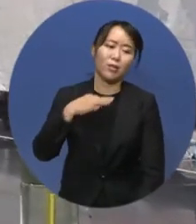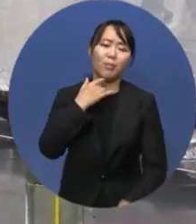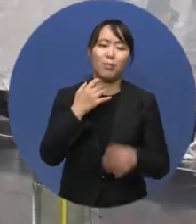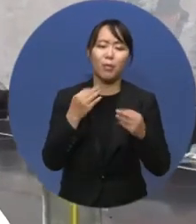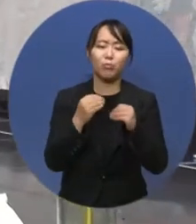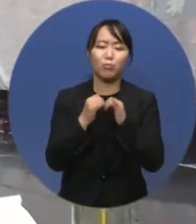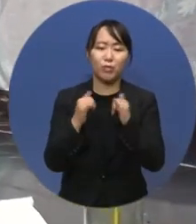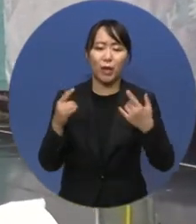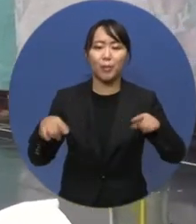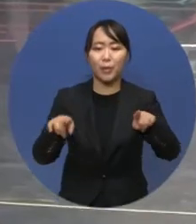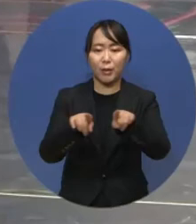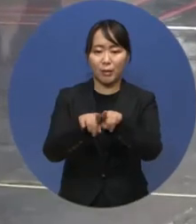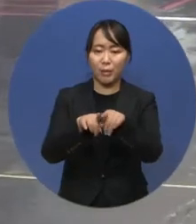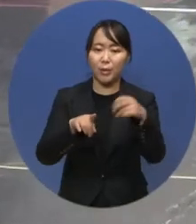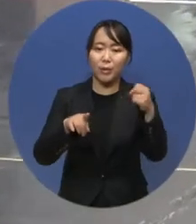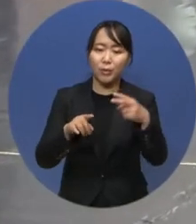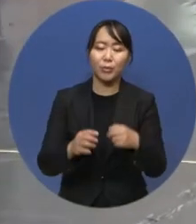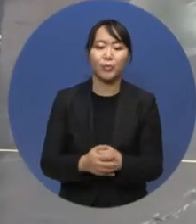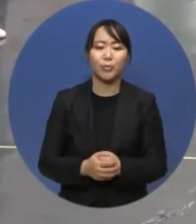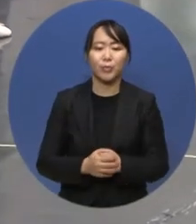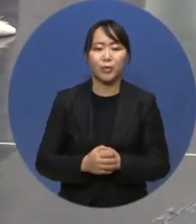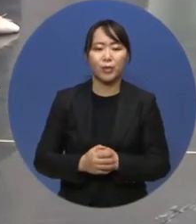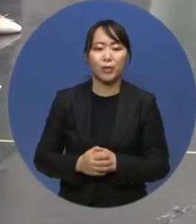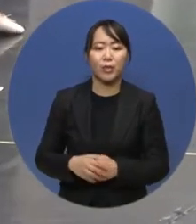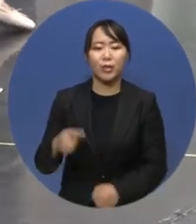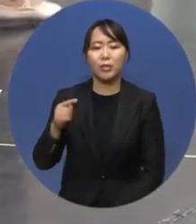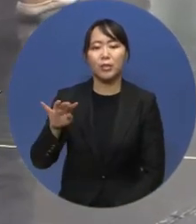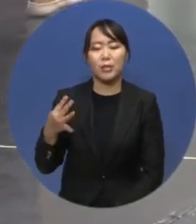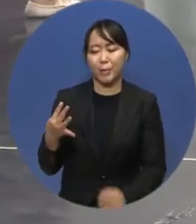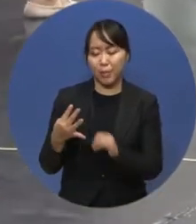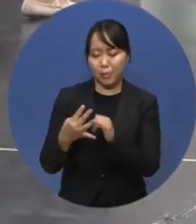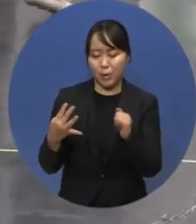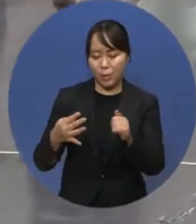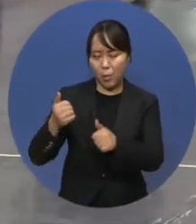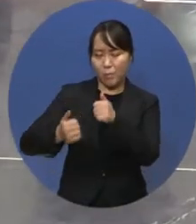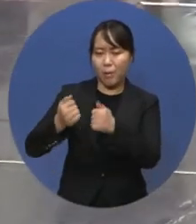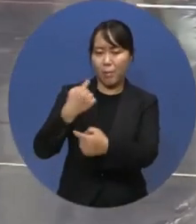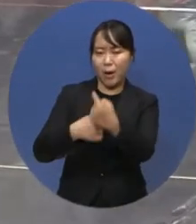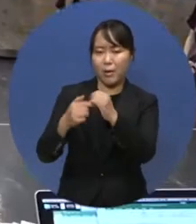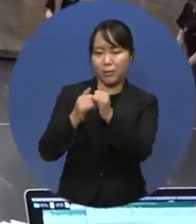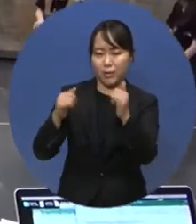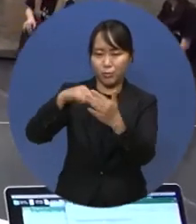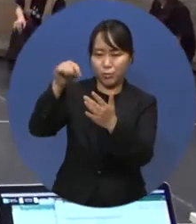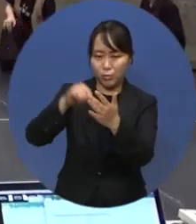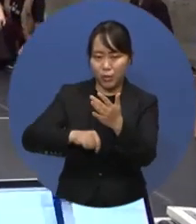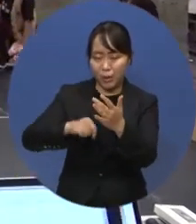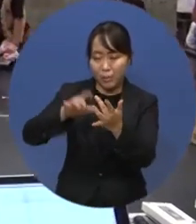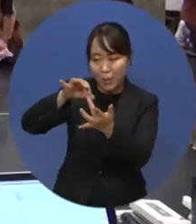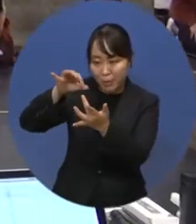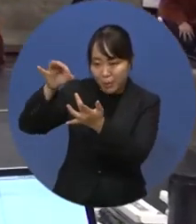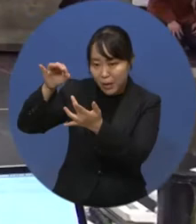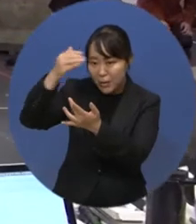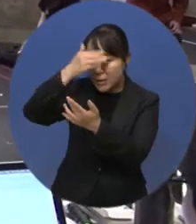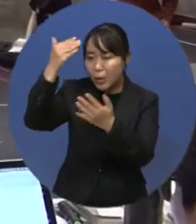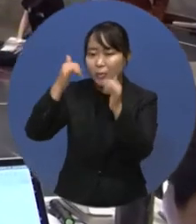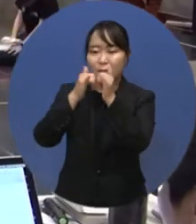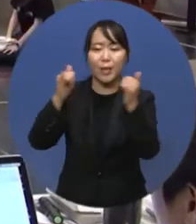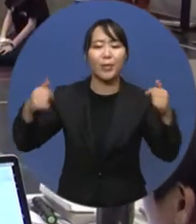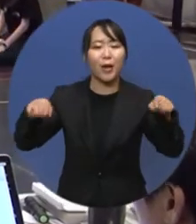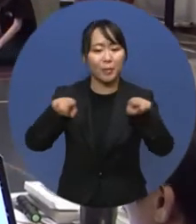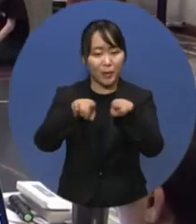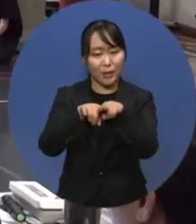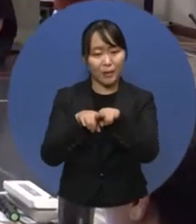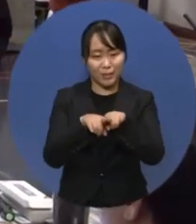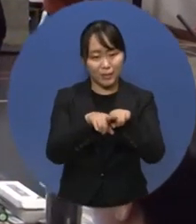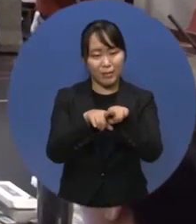보여주는 품격 있는 무대와 1,400여 명의 오디션 지원자 중 발탁된 젊은 배우들이